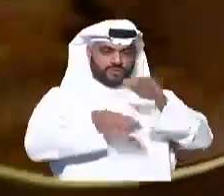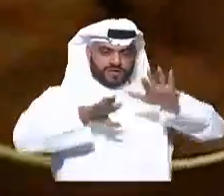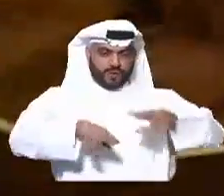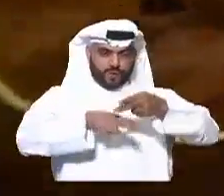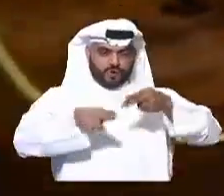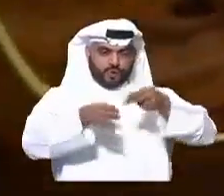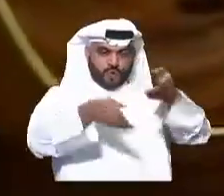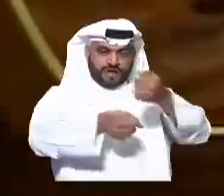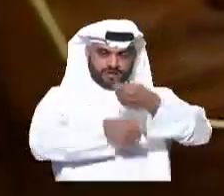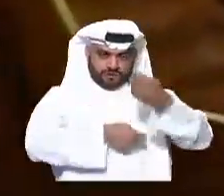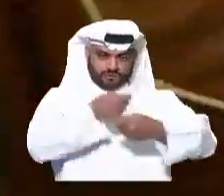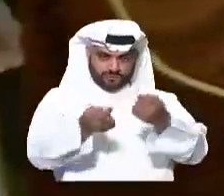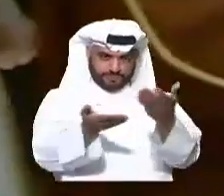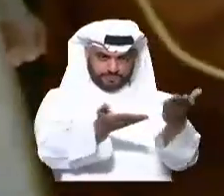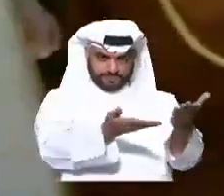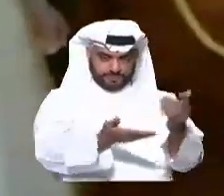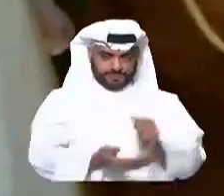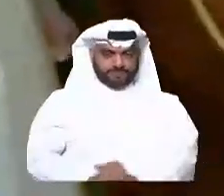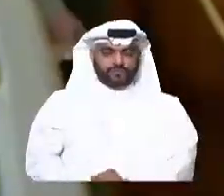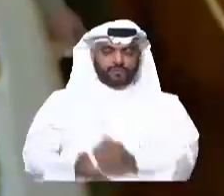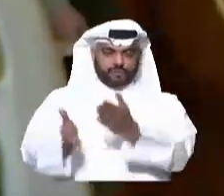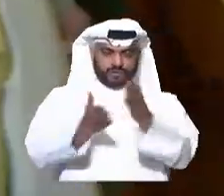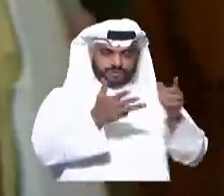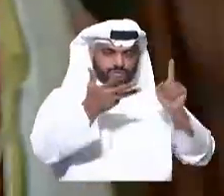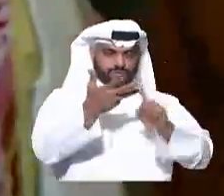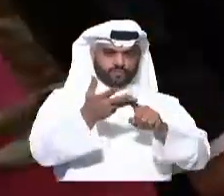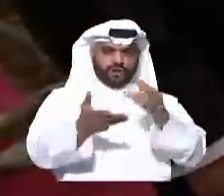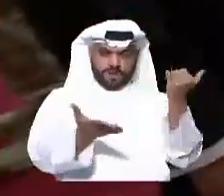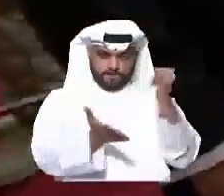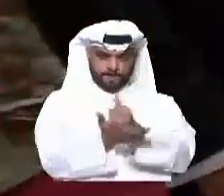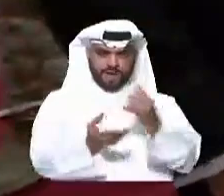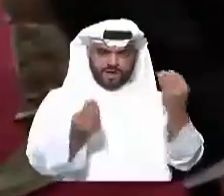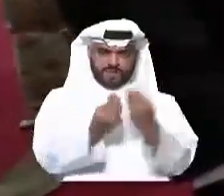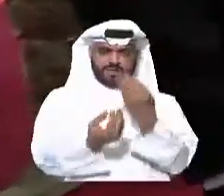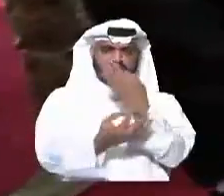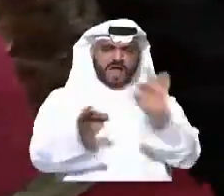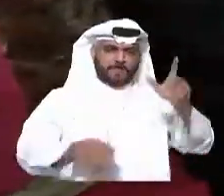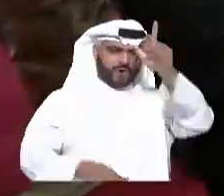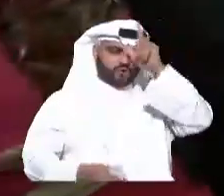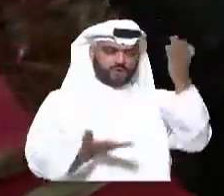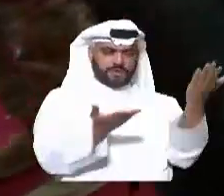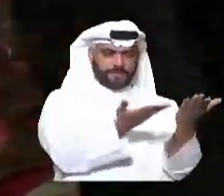دولة الكويت صقر أبو شتال وعدد من كبار المسؤولين.